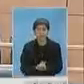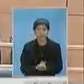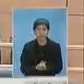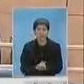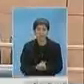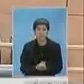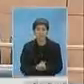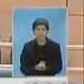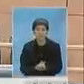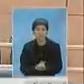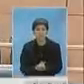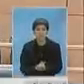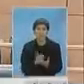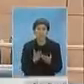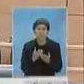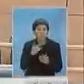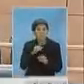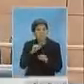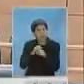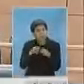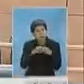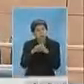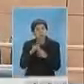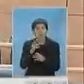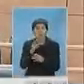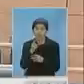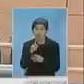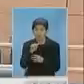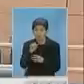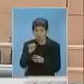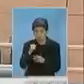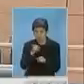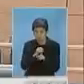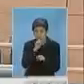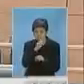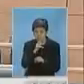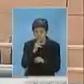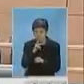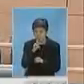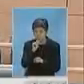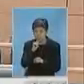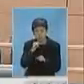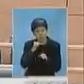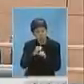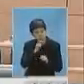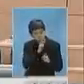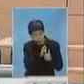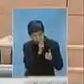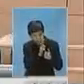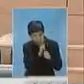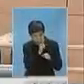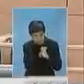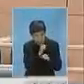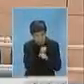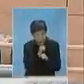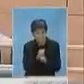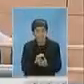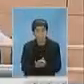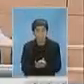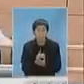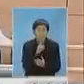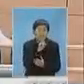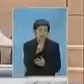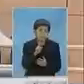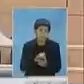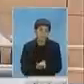คอร์รัปชั่นก็ไปตั้งคตสมาท่านประธานฮะแล้วบอกว่าไอ้คตสทำหน้าที่พนักงานสอบสวนถาม